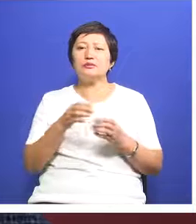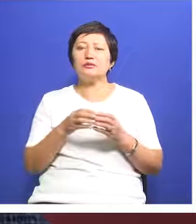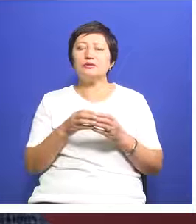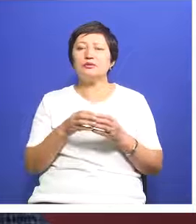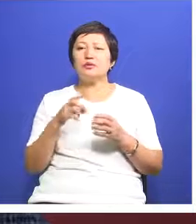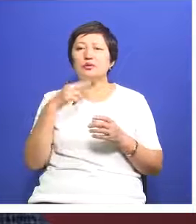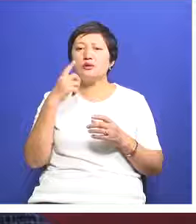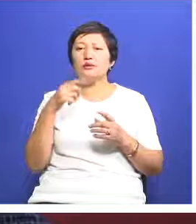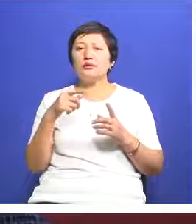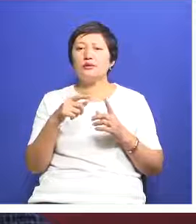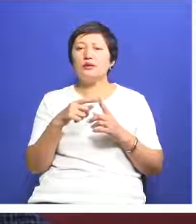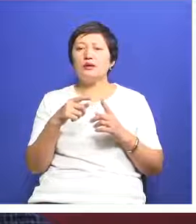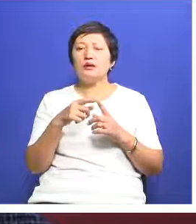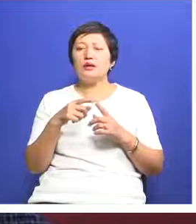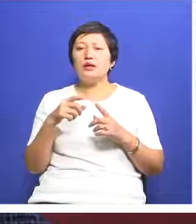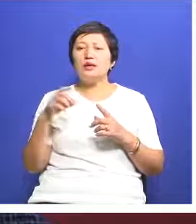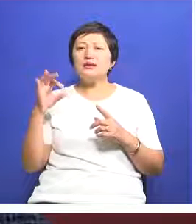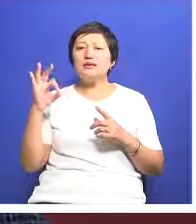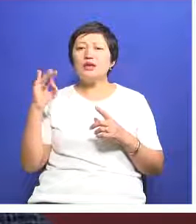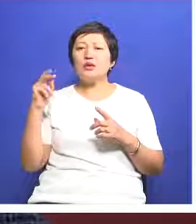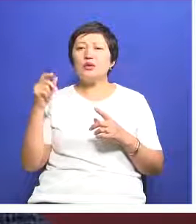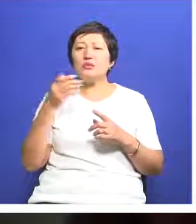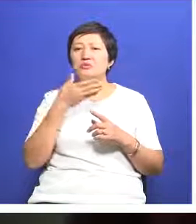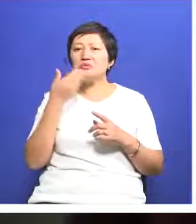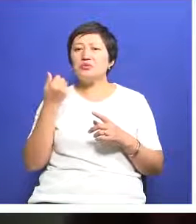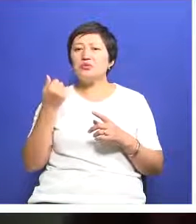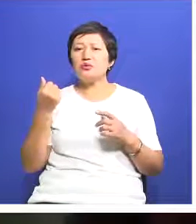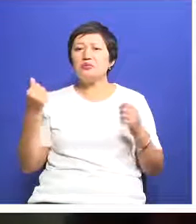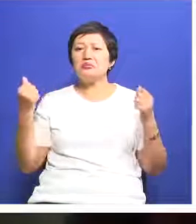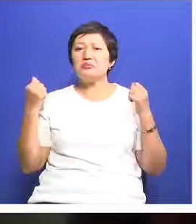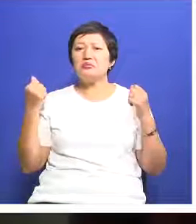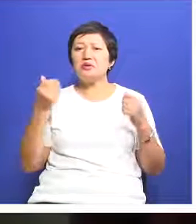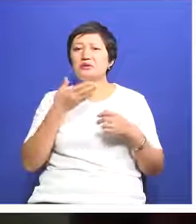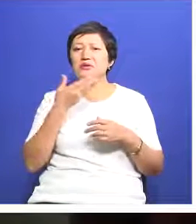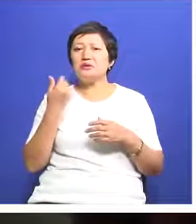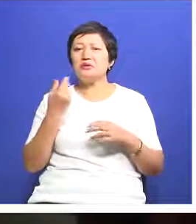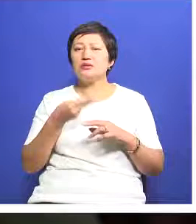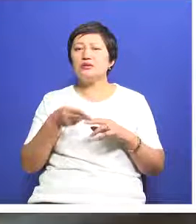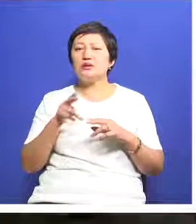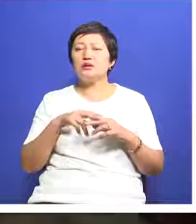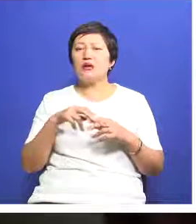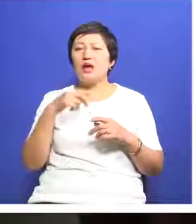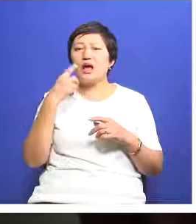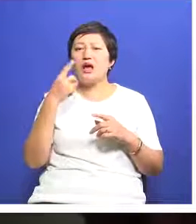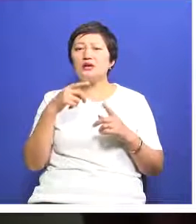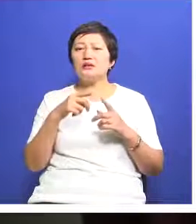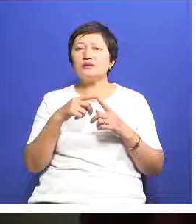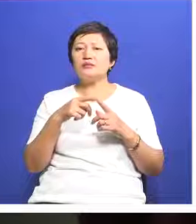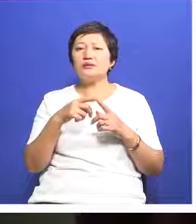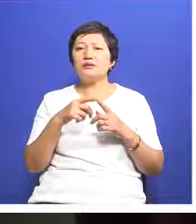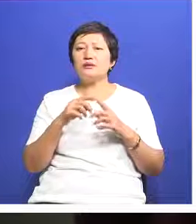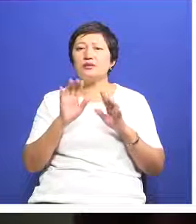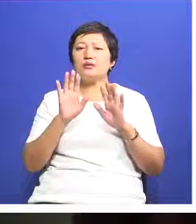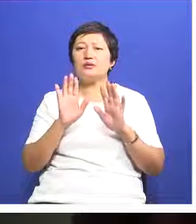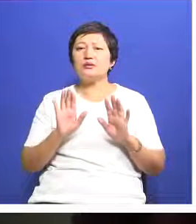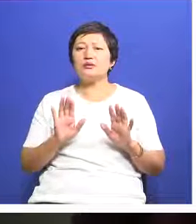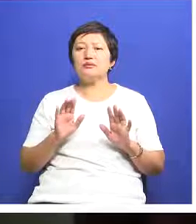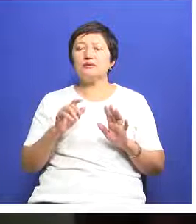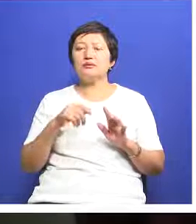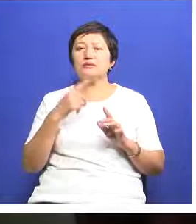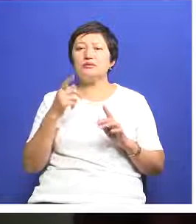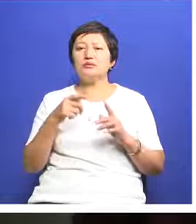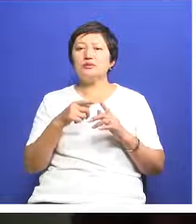tur. Biz stadyonumuz yok. Başti. Aşeyin bir korşu aldık bayağı da son menem